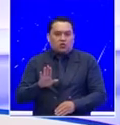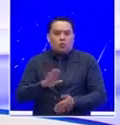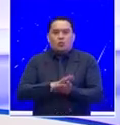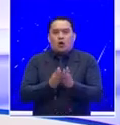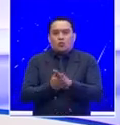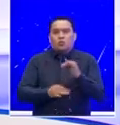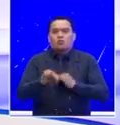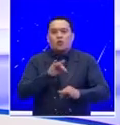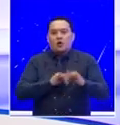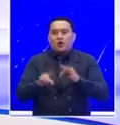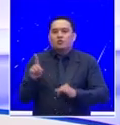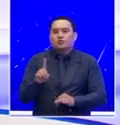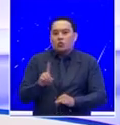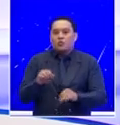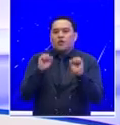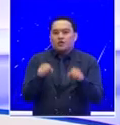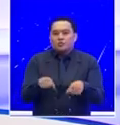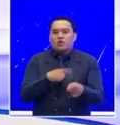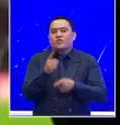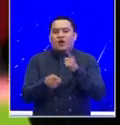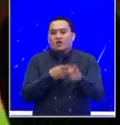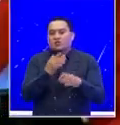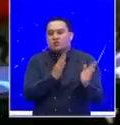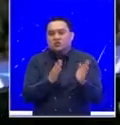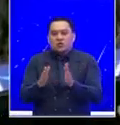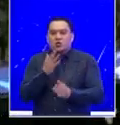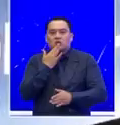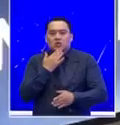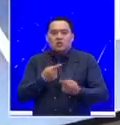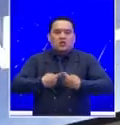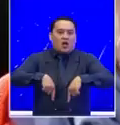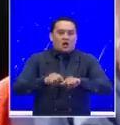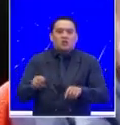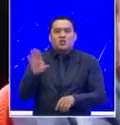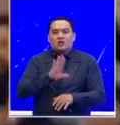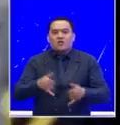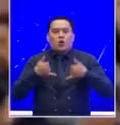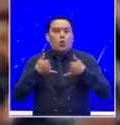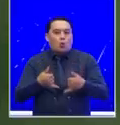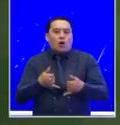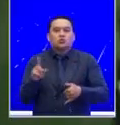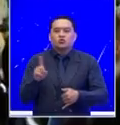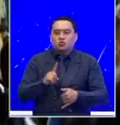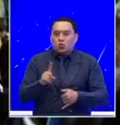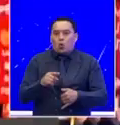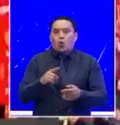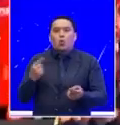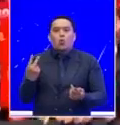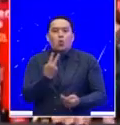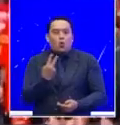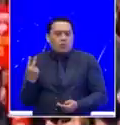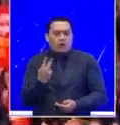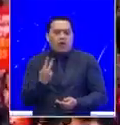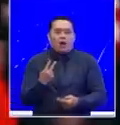провели переговоры относительно возможного возобновления сезона в национальных лигах и еврокубках. Сообщается, что обе